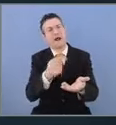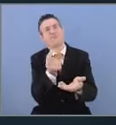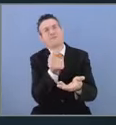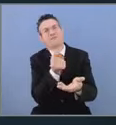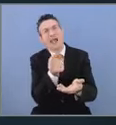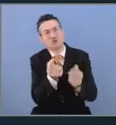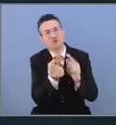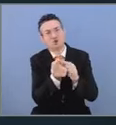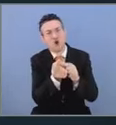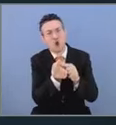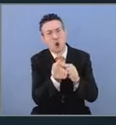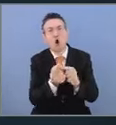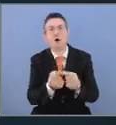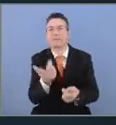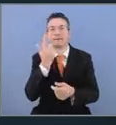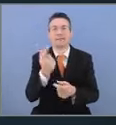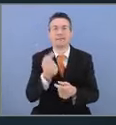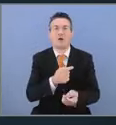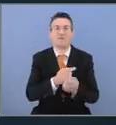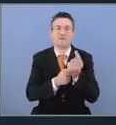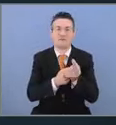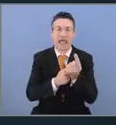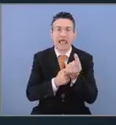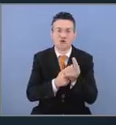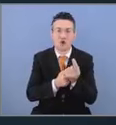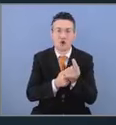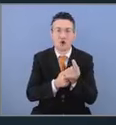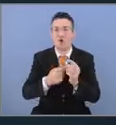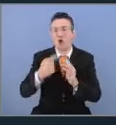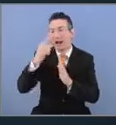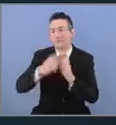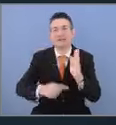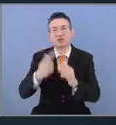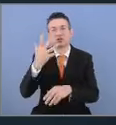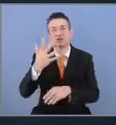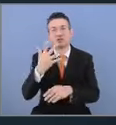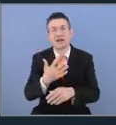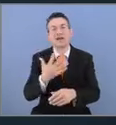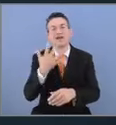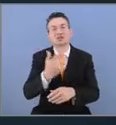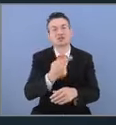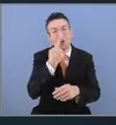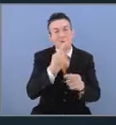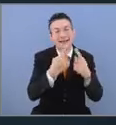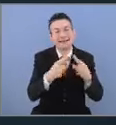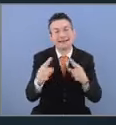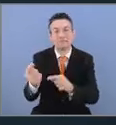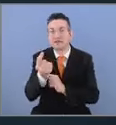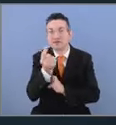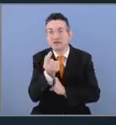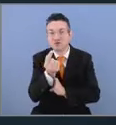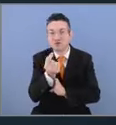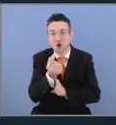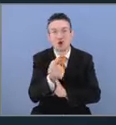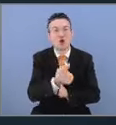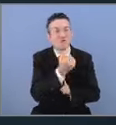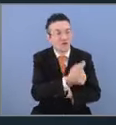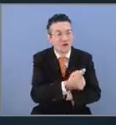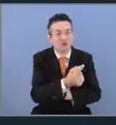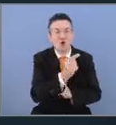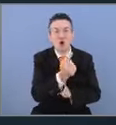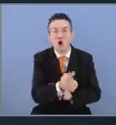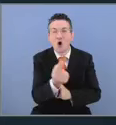fagioli 5 volte in un mese, mangia 5 tipi di fagioli, e ognuno di quei fagioli ha un valore